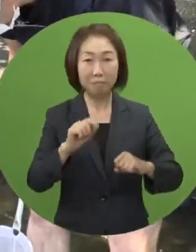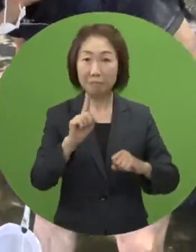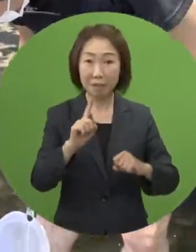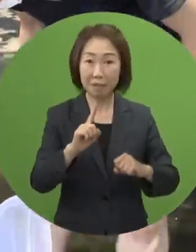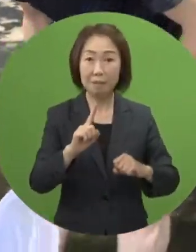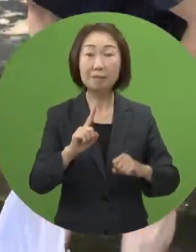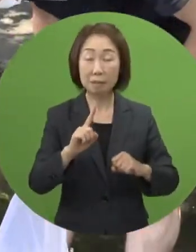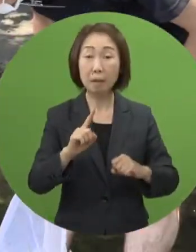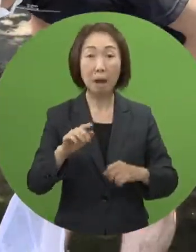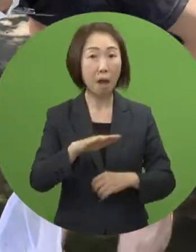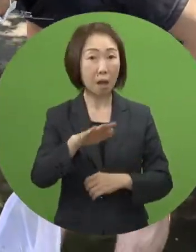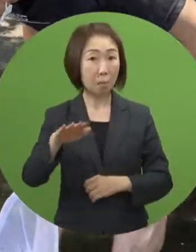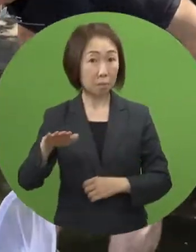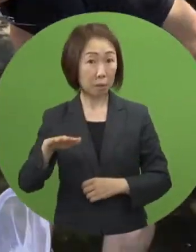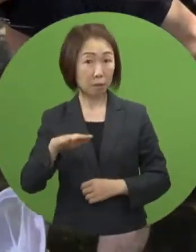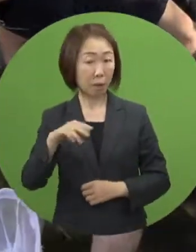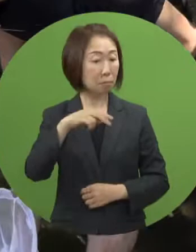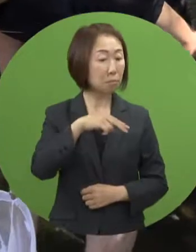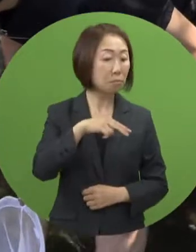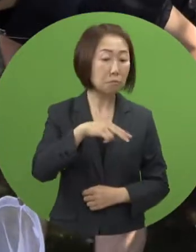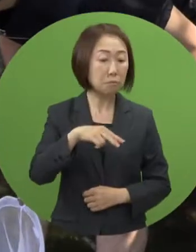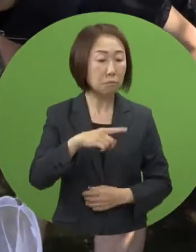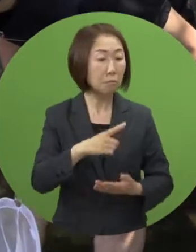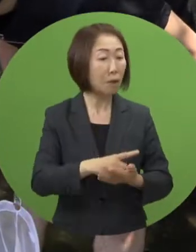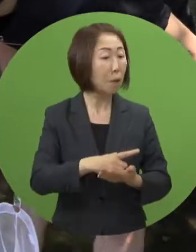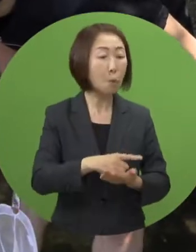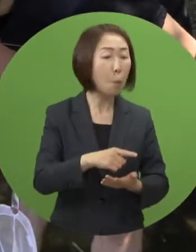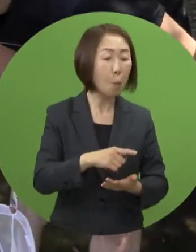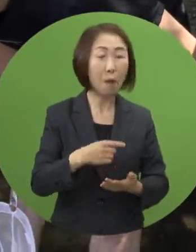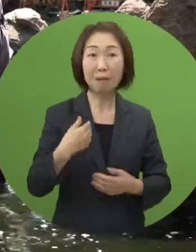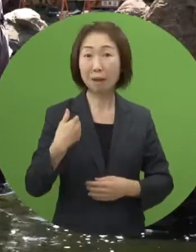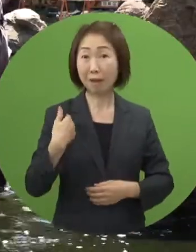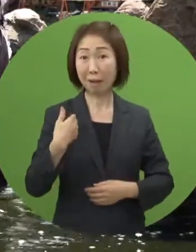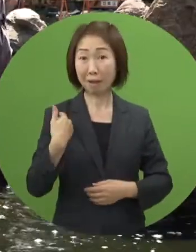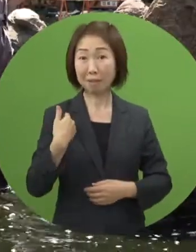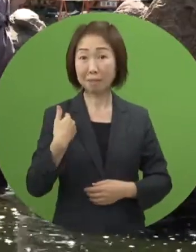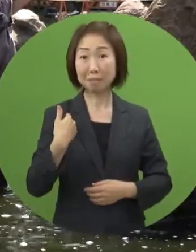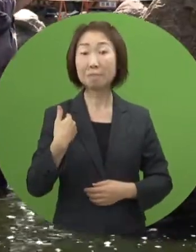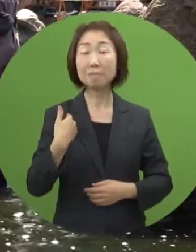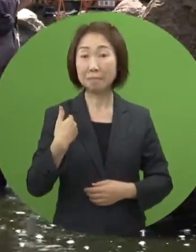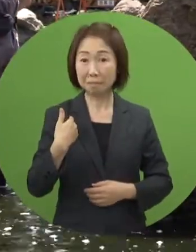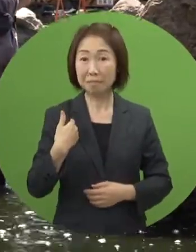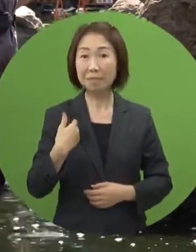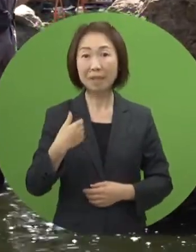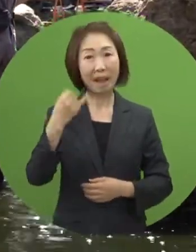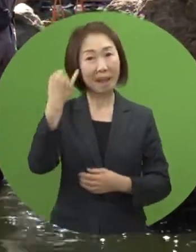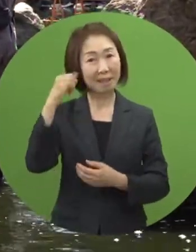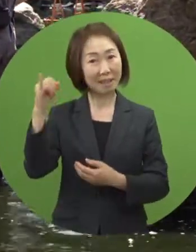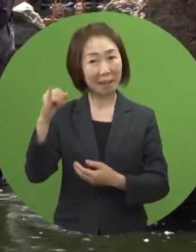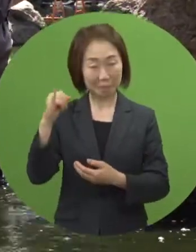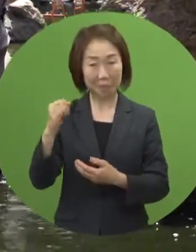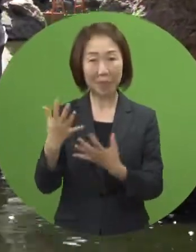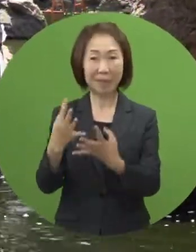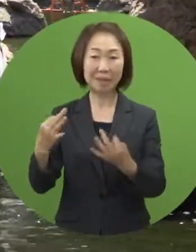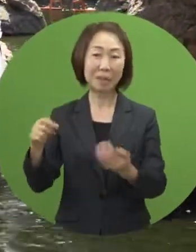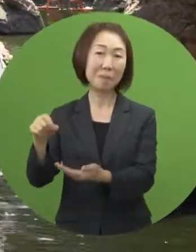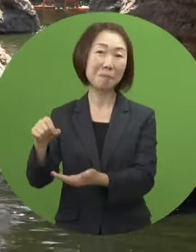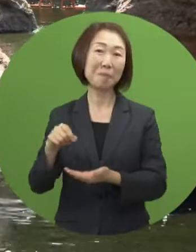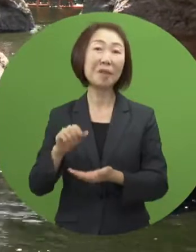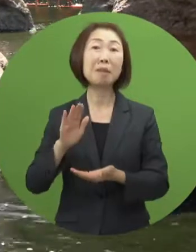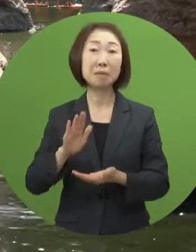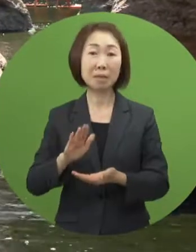物がいるかというのが皆さん、上から見るとわからない、そういうことが、多く意見がありましたので